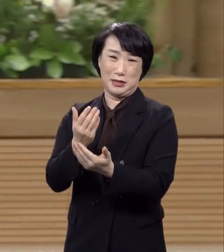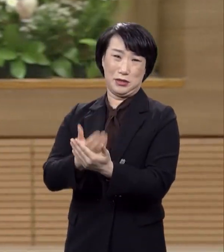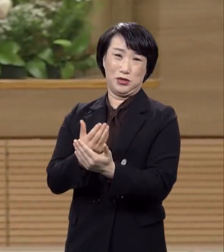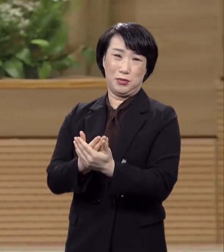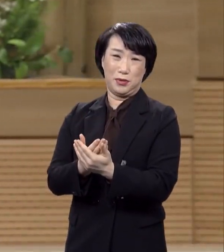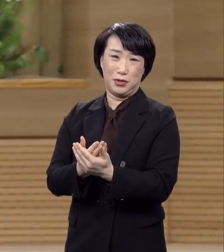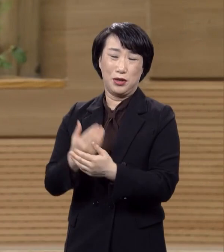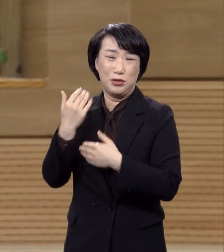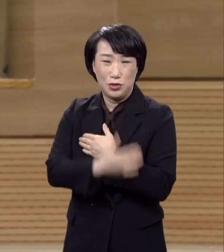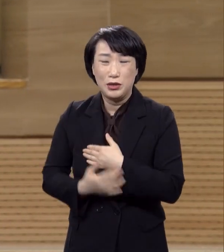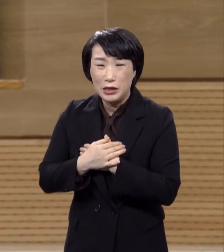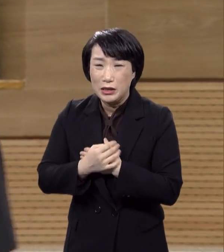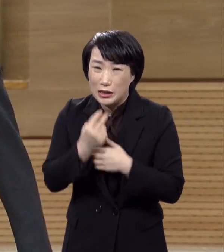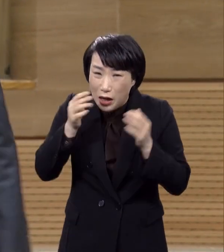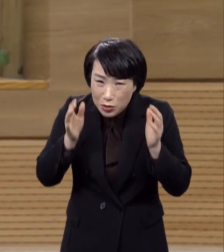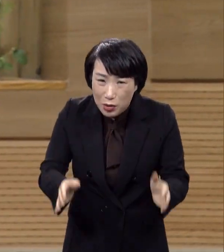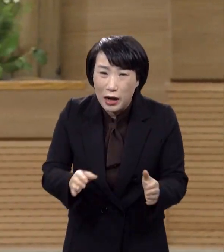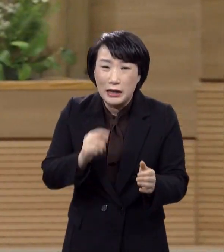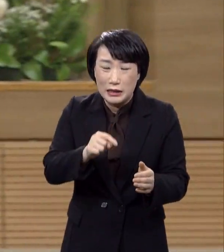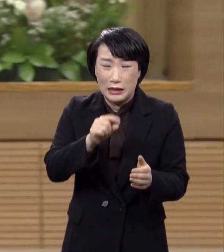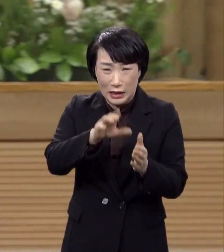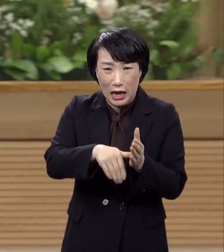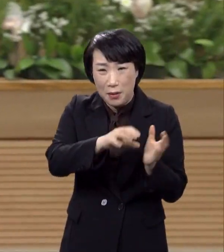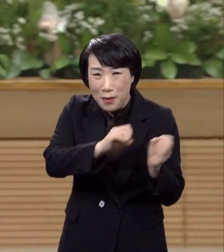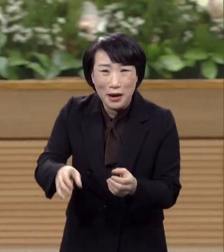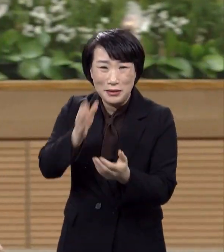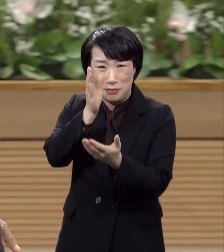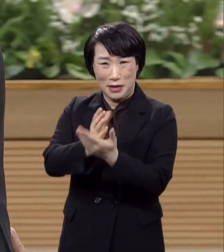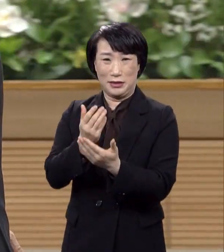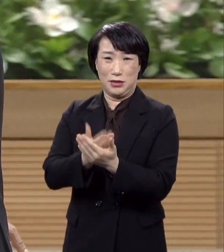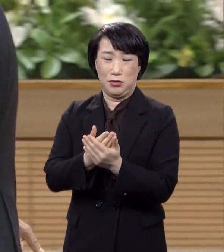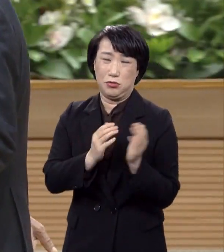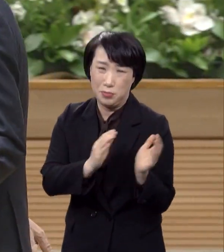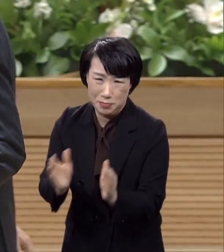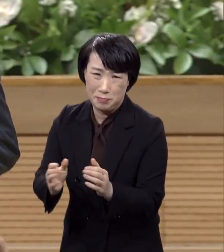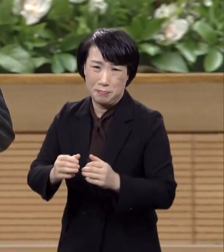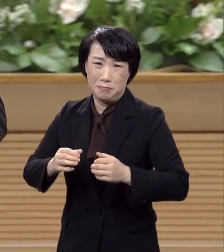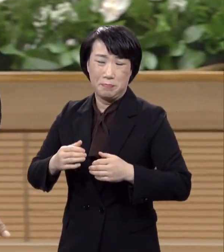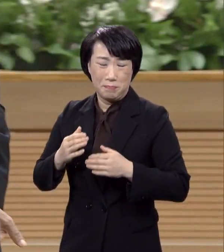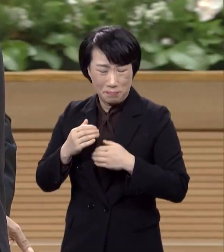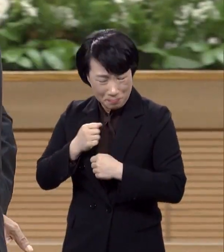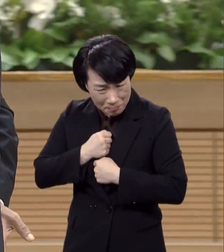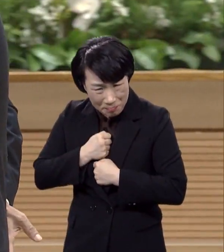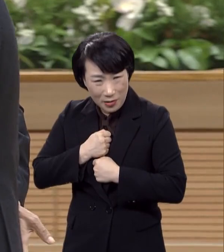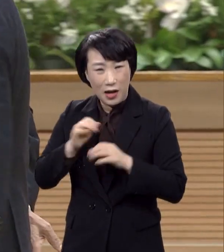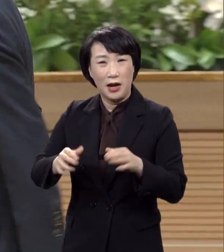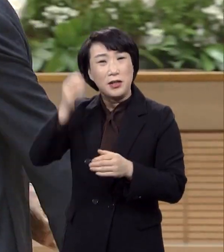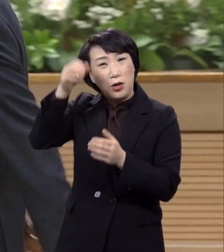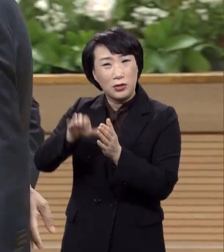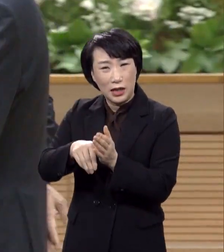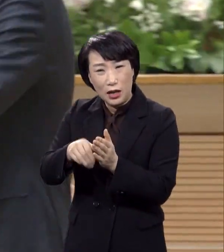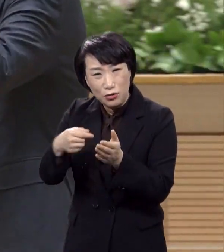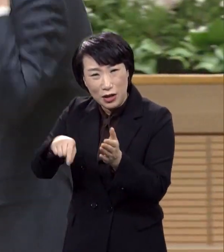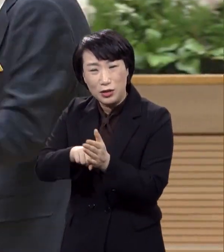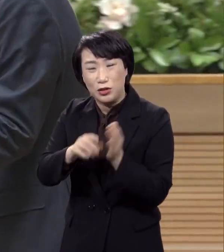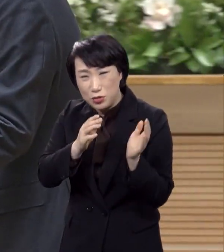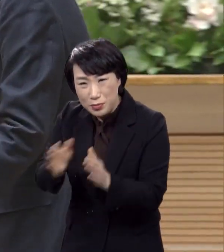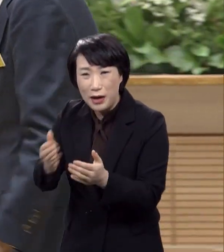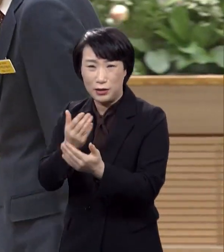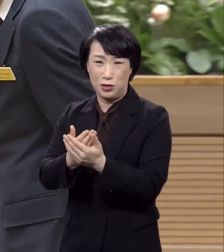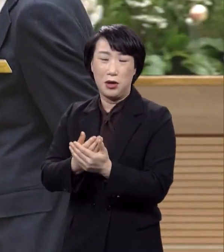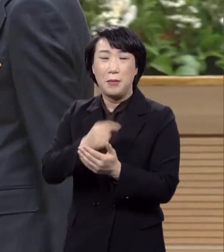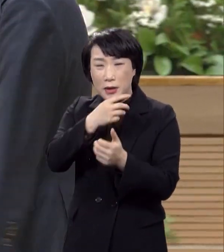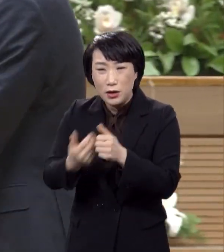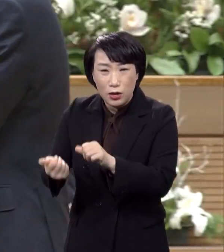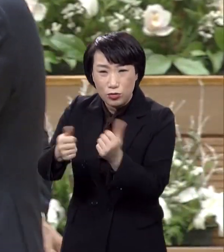하옵소서. 육신의 때를 놓치지 말게 하시고 준비하게 하옵소서. 영혼의 때를 위하여 피